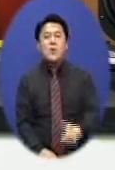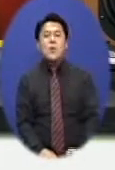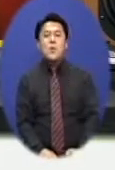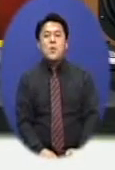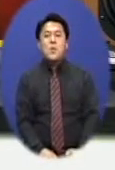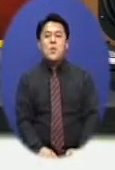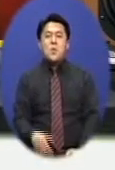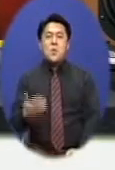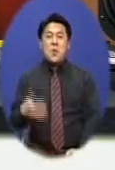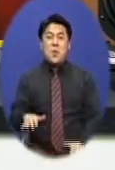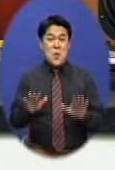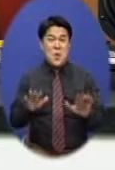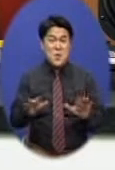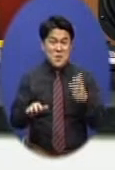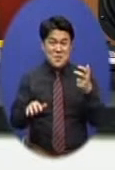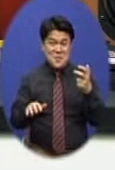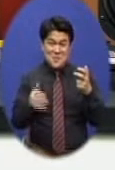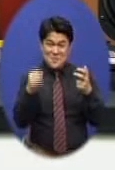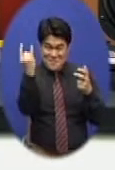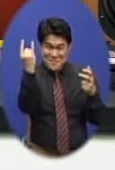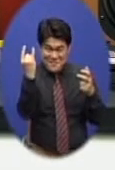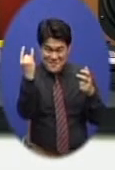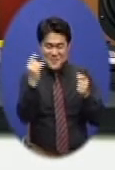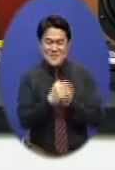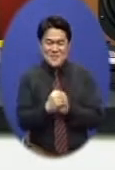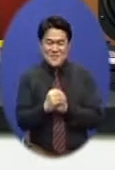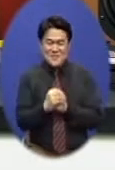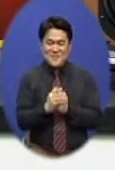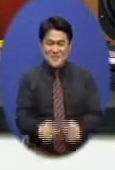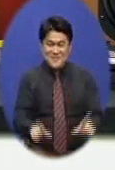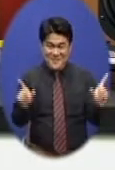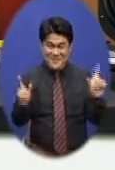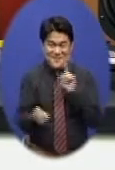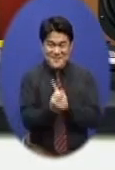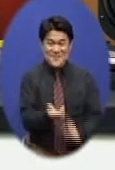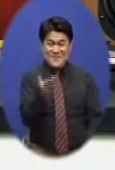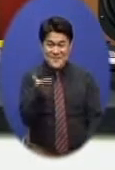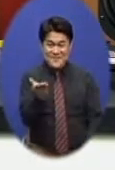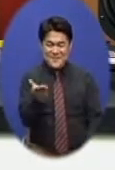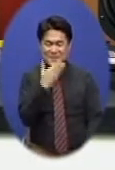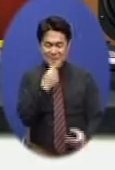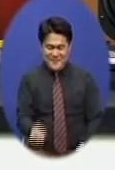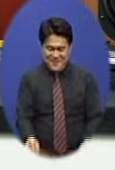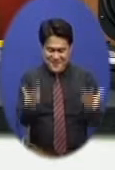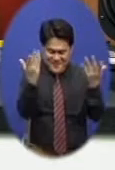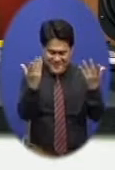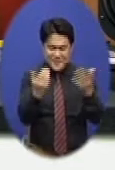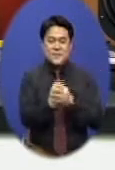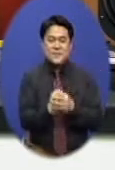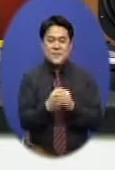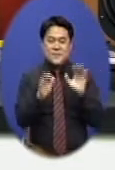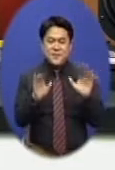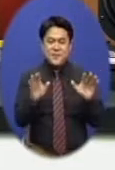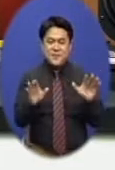70회를 맞으셨군요. 예, 예, 예. 네, 칠순을 맞이하신 우리 아버님 고의를 축하드리고